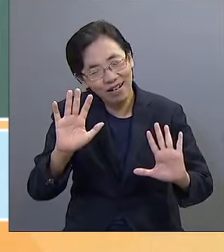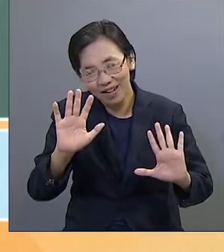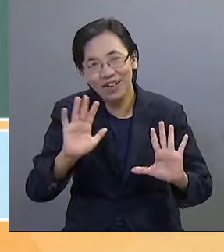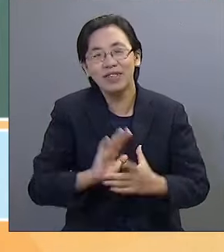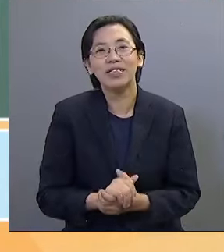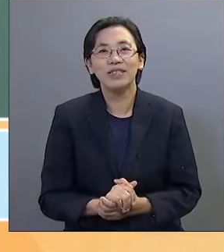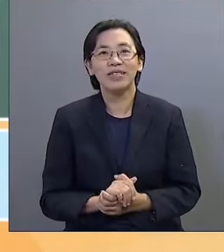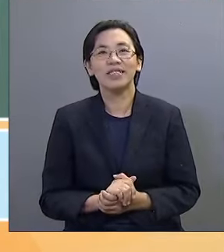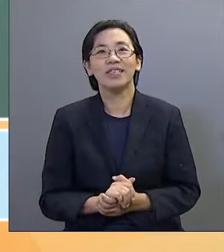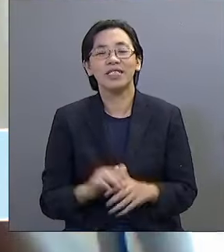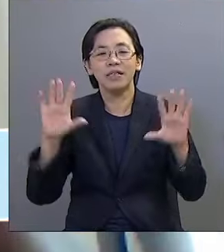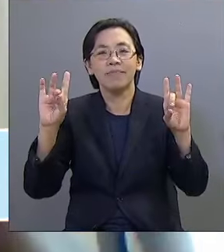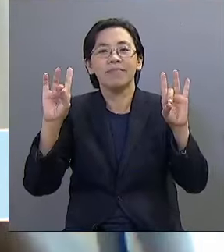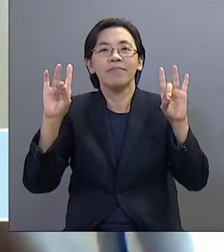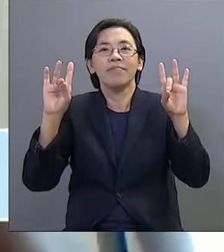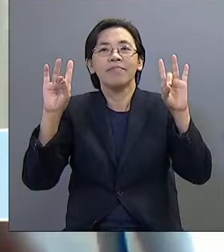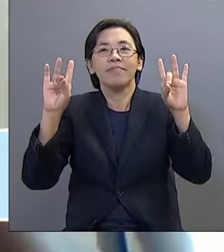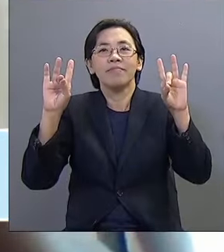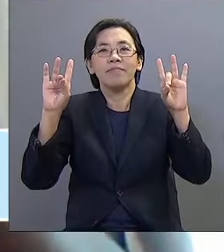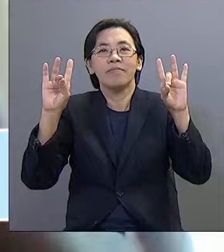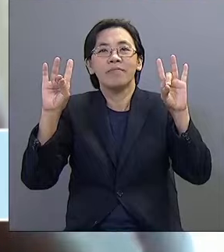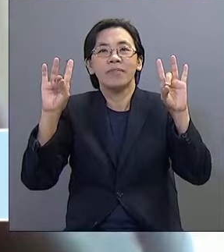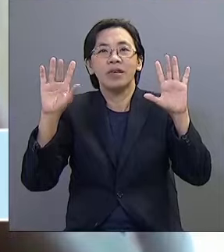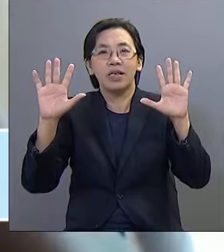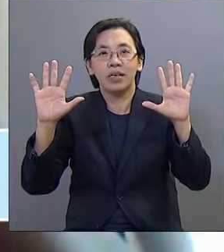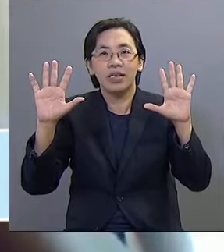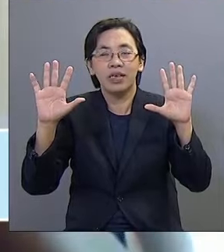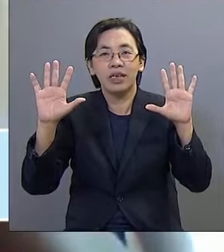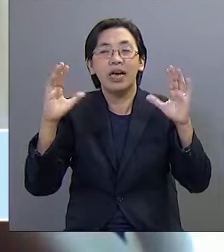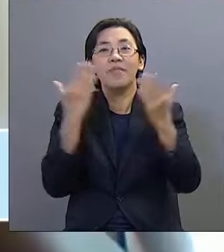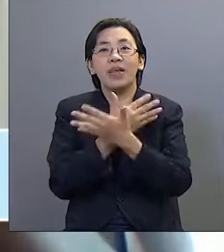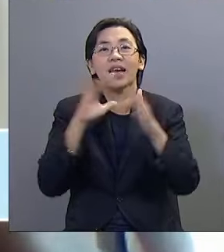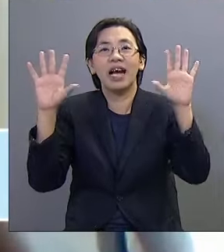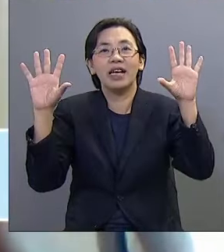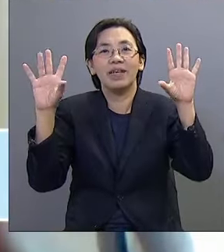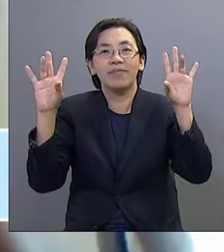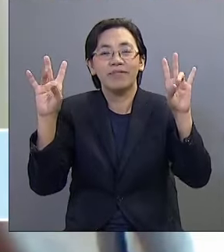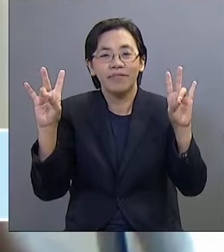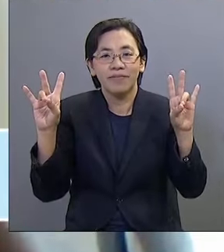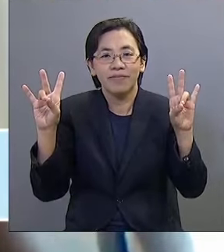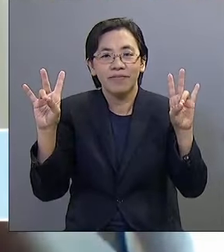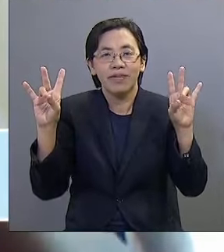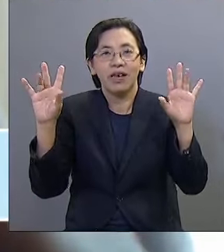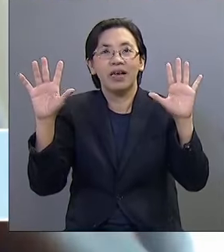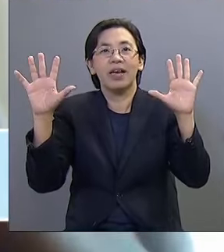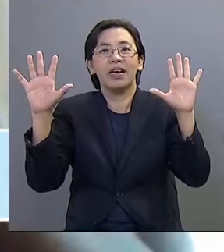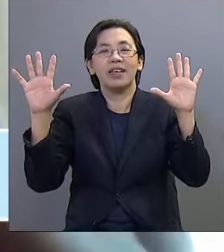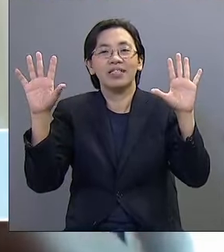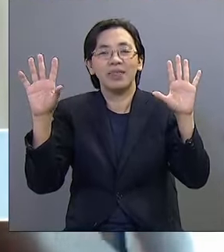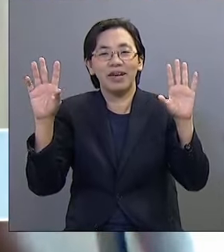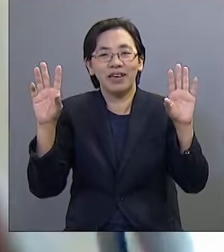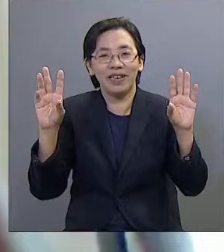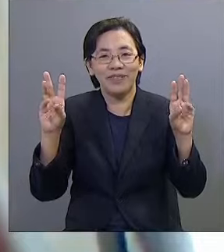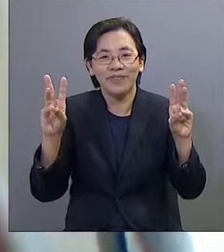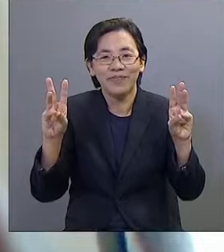นี่คือเราแบบเราฟังแล้วเราจะได้แบบเข้าใจหายใจเข้าอัดติดครับหายใจออกหายใจเข้าห